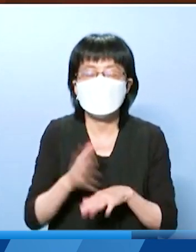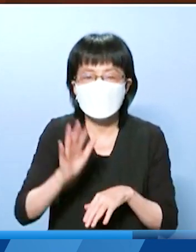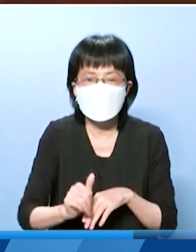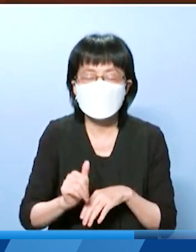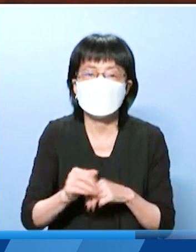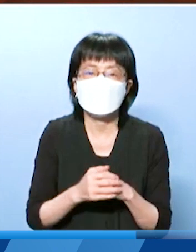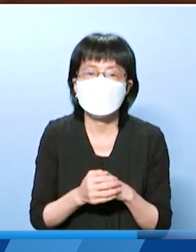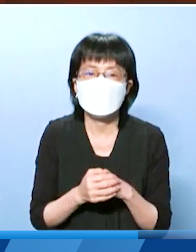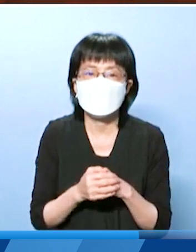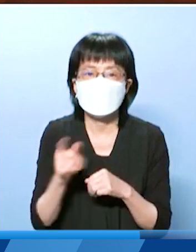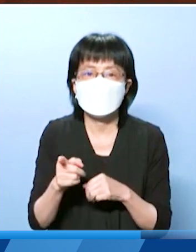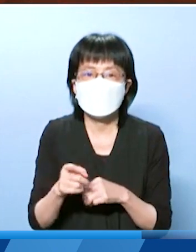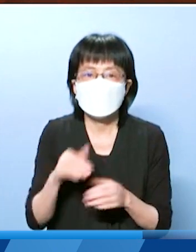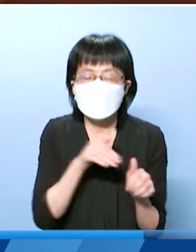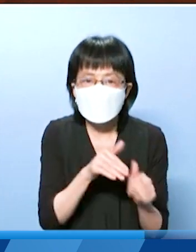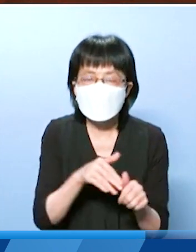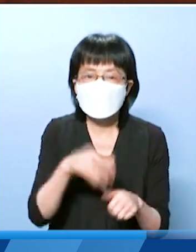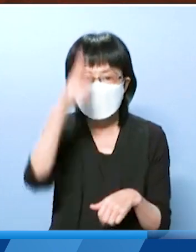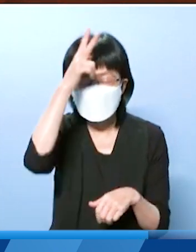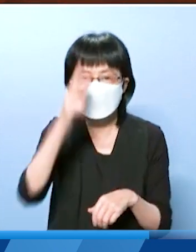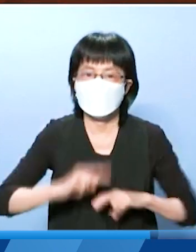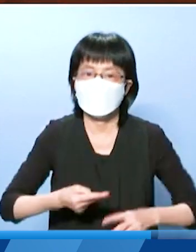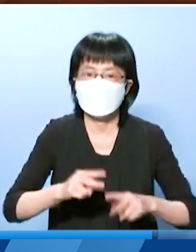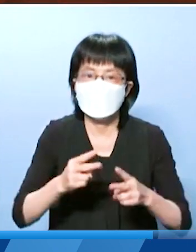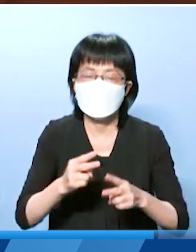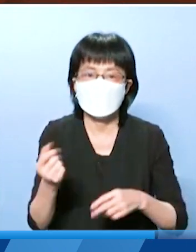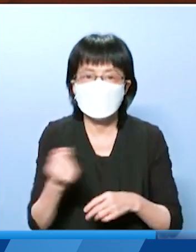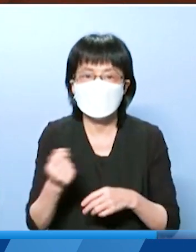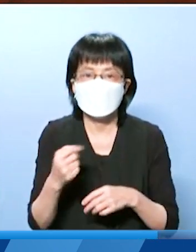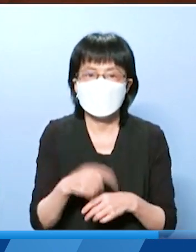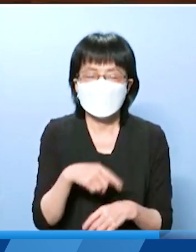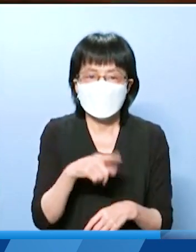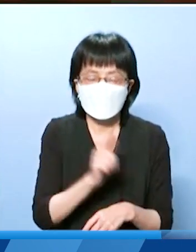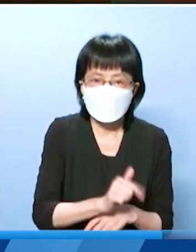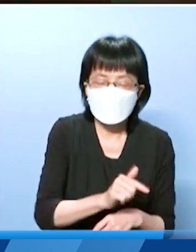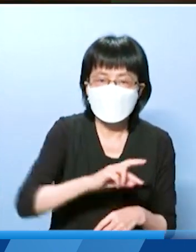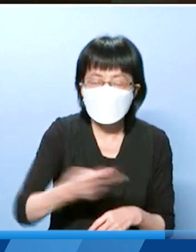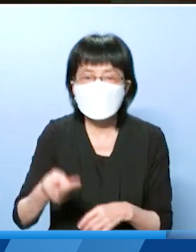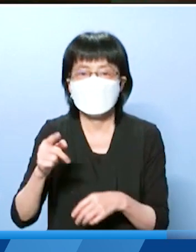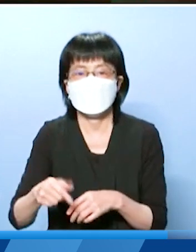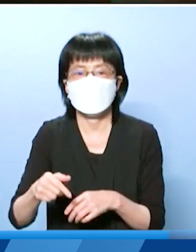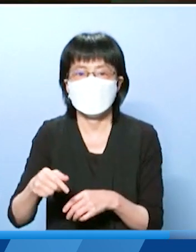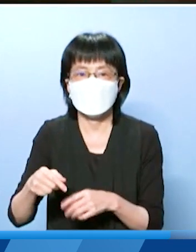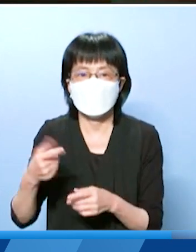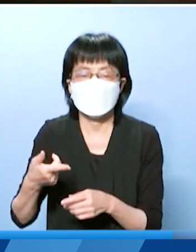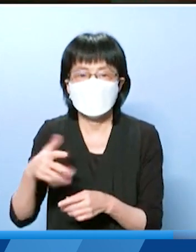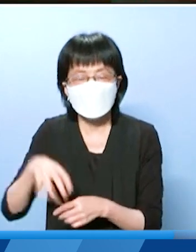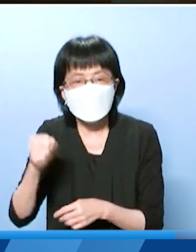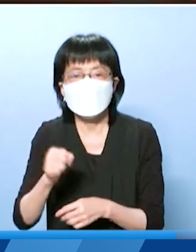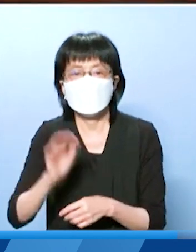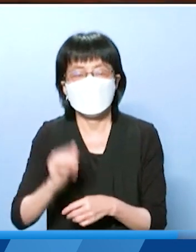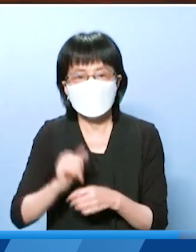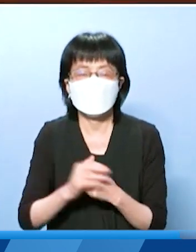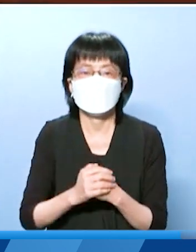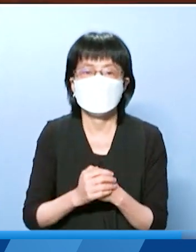並促請政府加快發展更多的轉廢為能和轉廢為財的設施，以盡早實